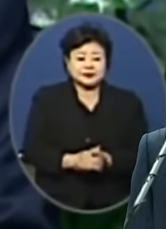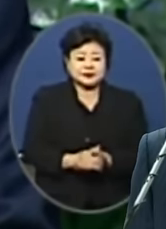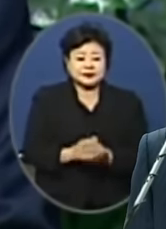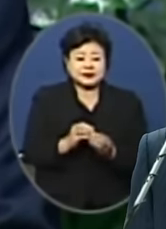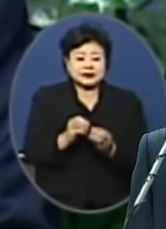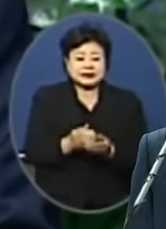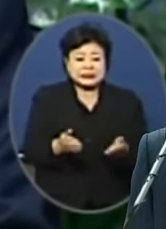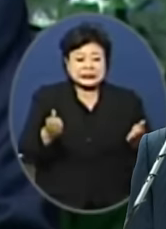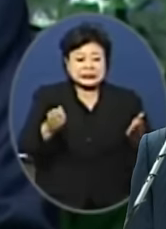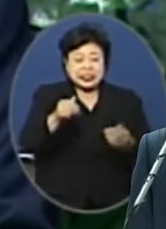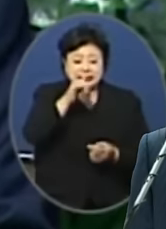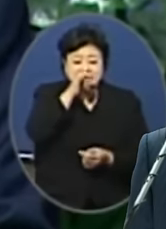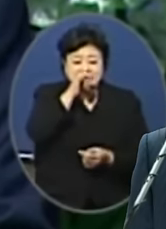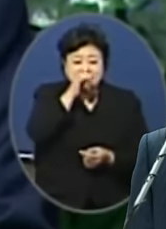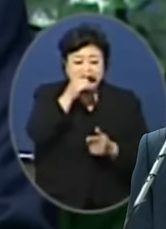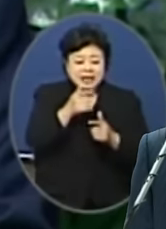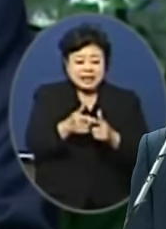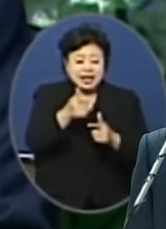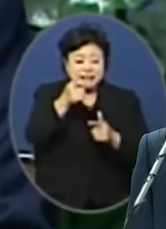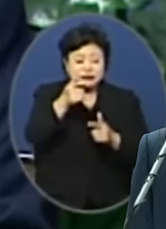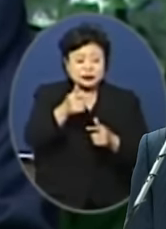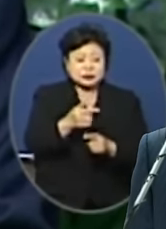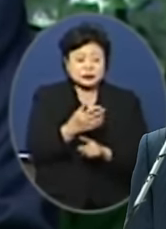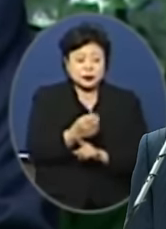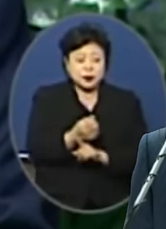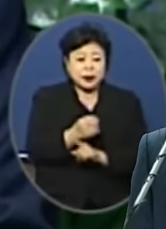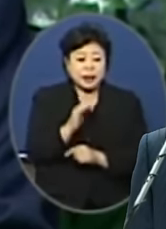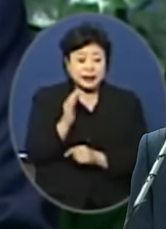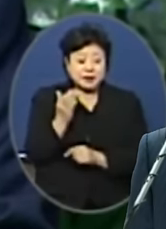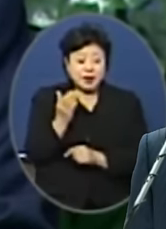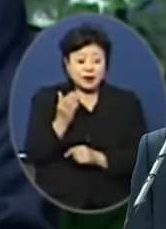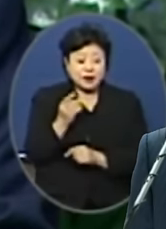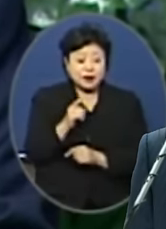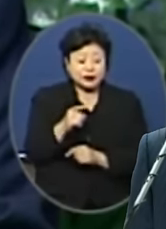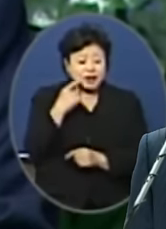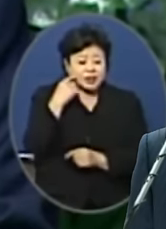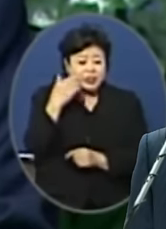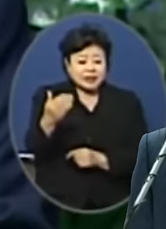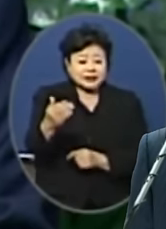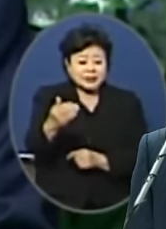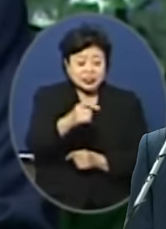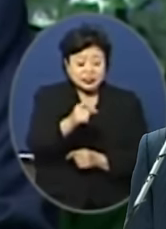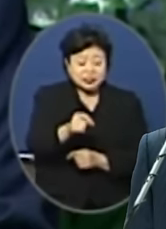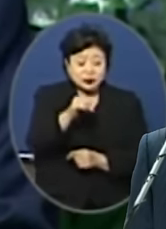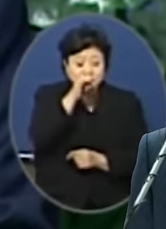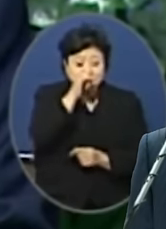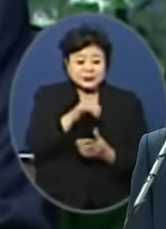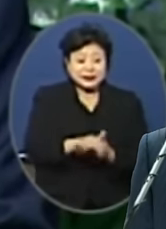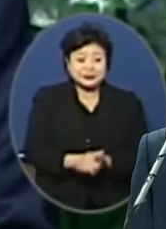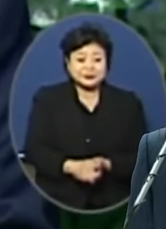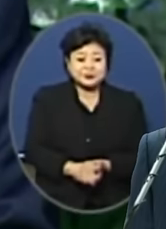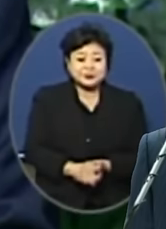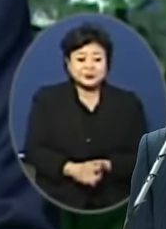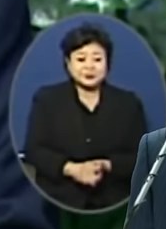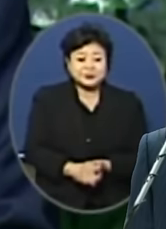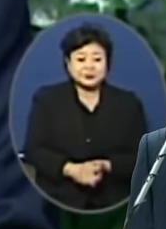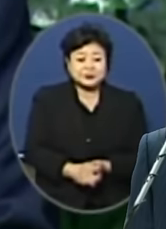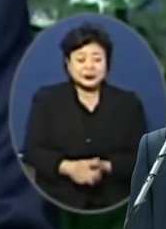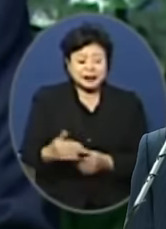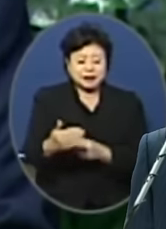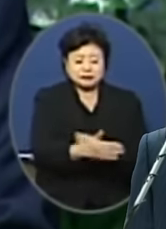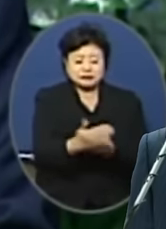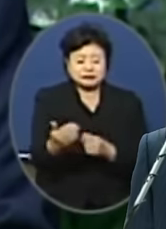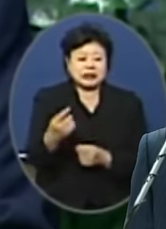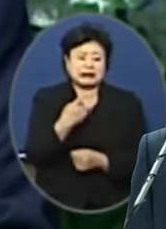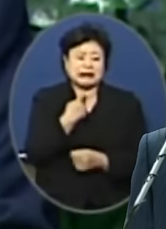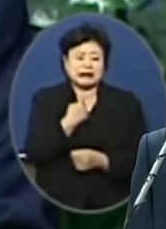질그릇에 담겨 있는데 예수 그리스도께서 보배가 되면 어떻게 되는지 성경은 말해주고 있는 것입니다. 사방으로 우겨쌈을